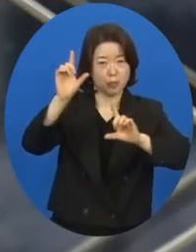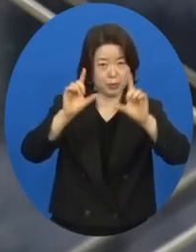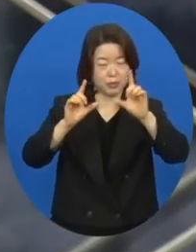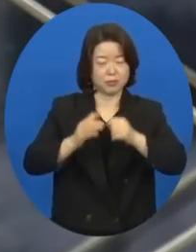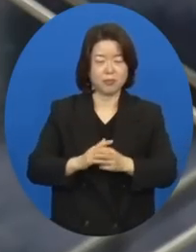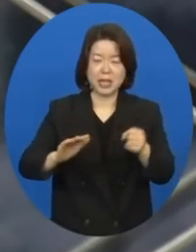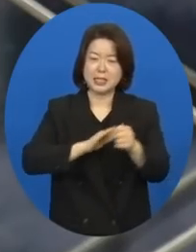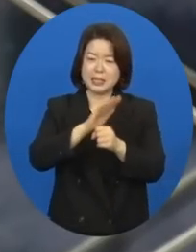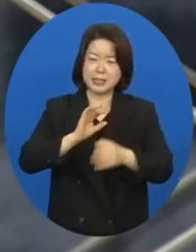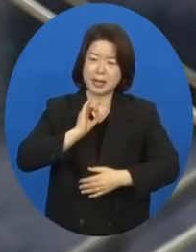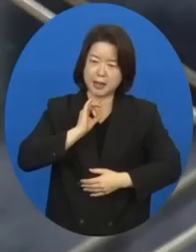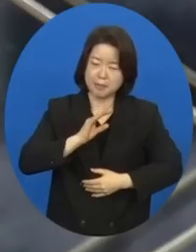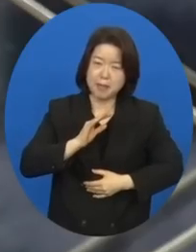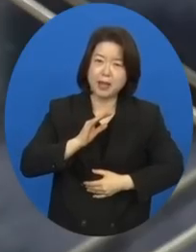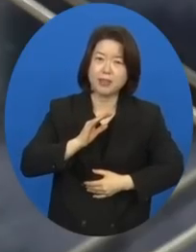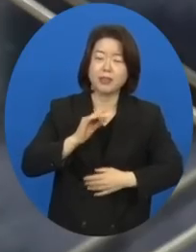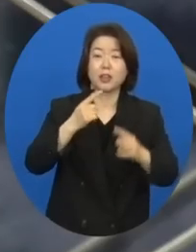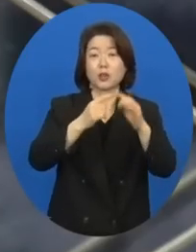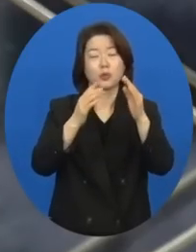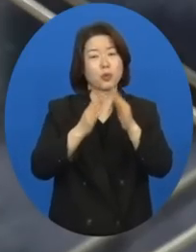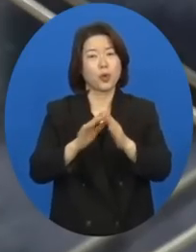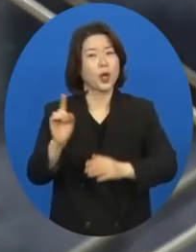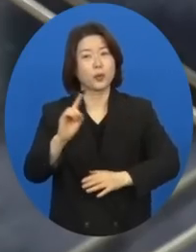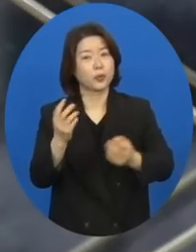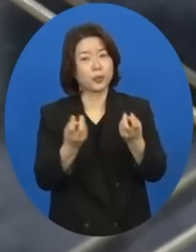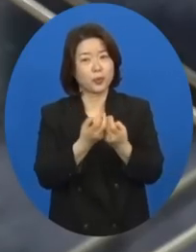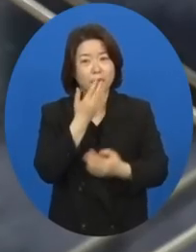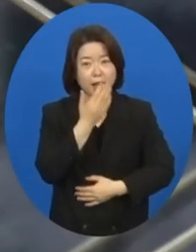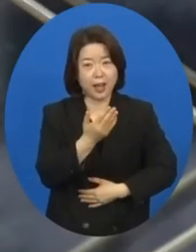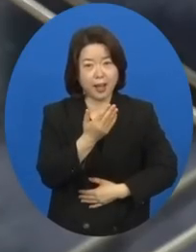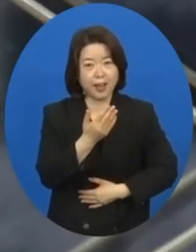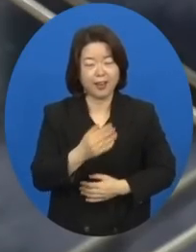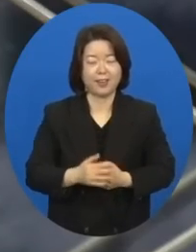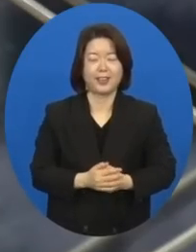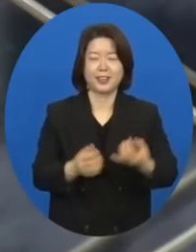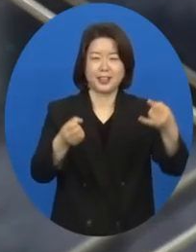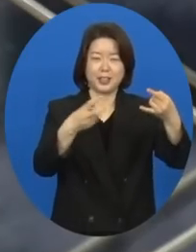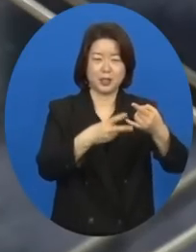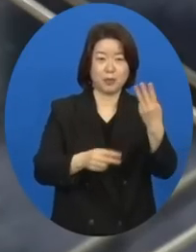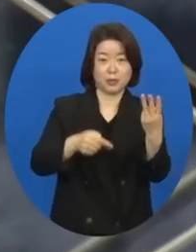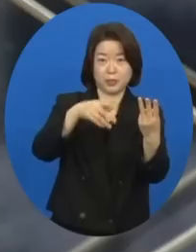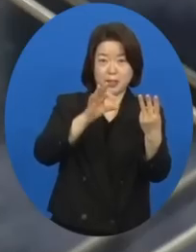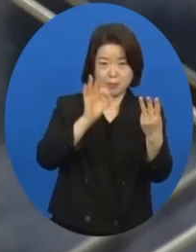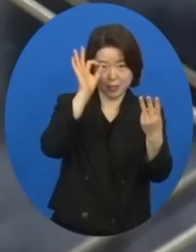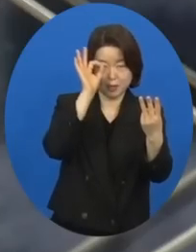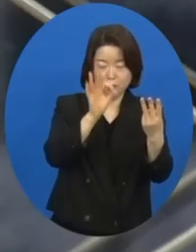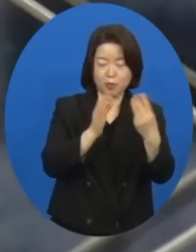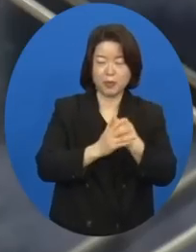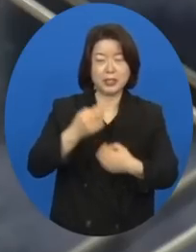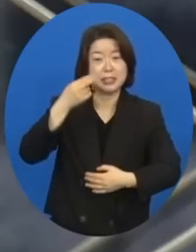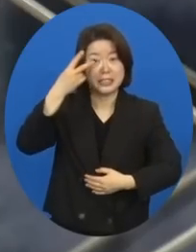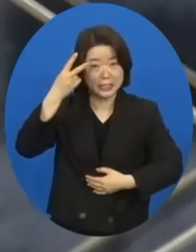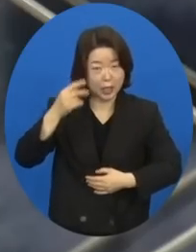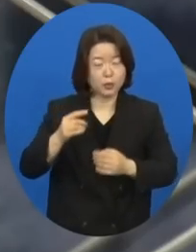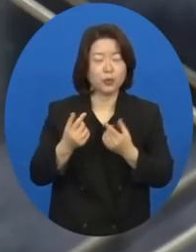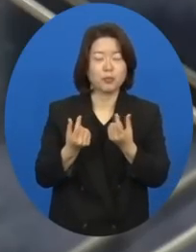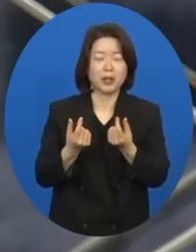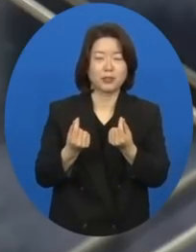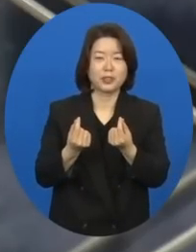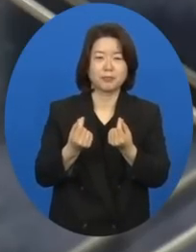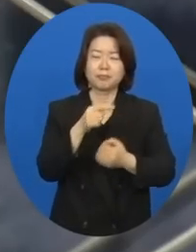교회는 어떻게 가능한 것일까요? 오늘 에베소서 3장에서 사도 바울이 에베소 교회에